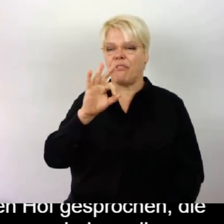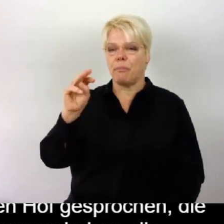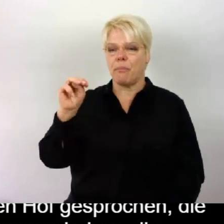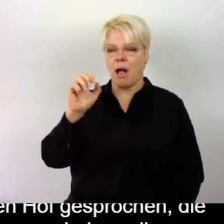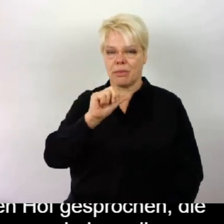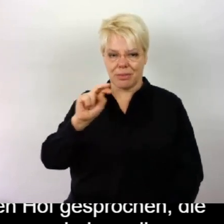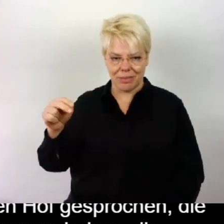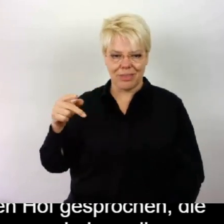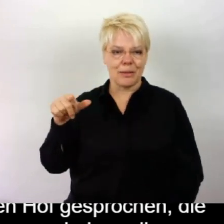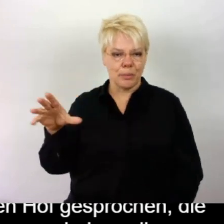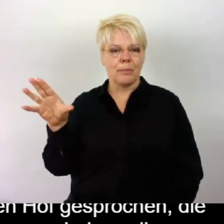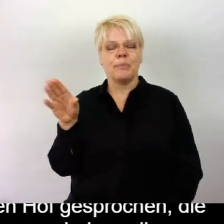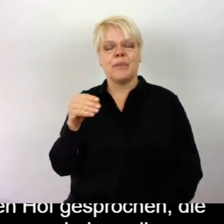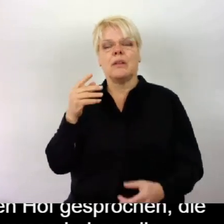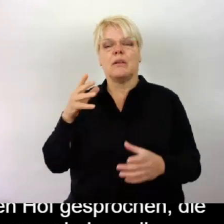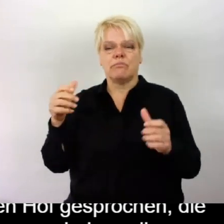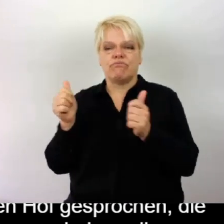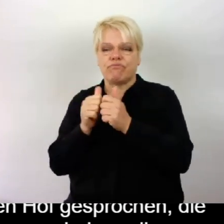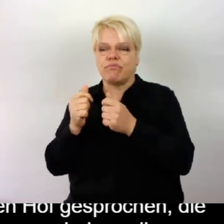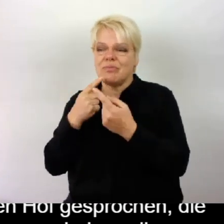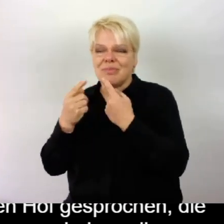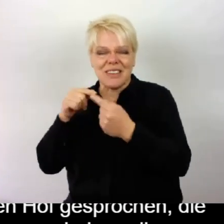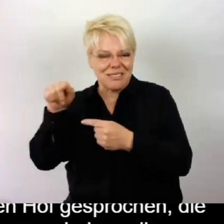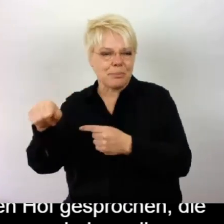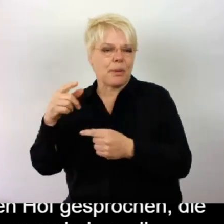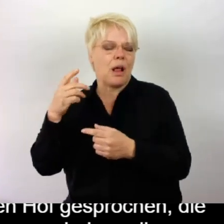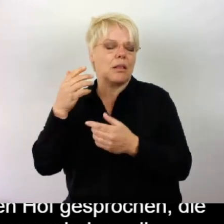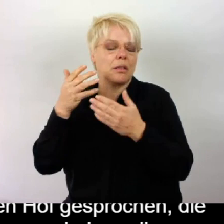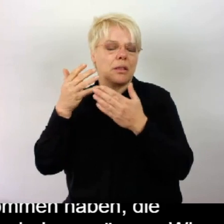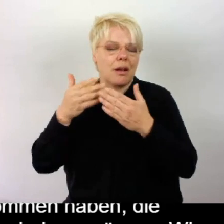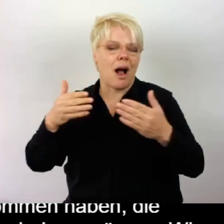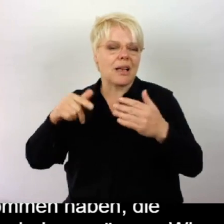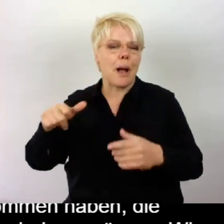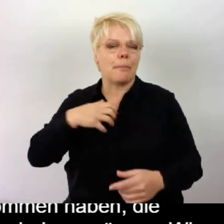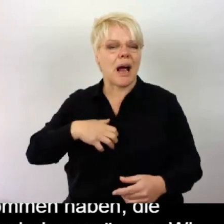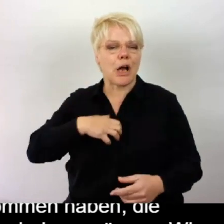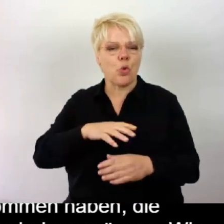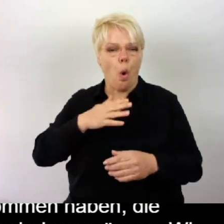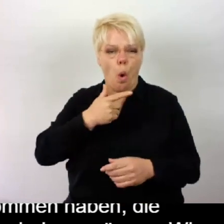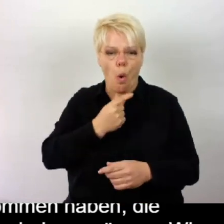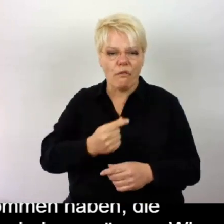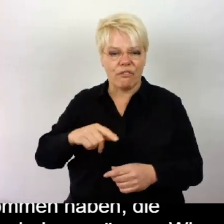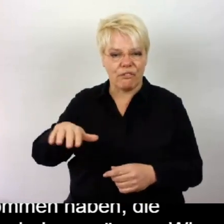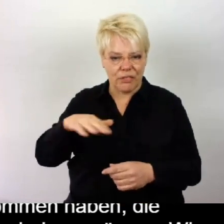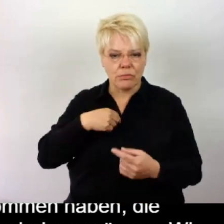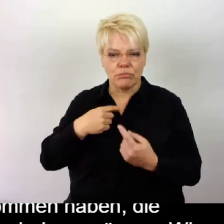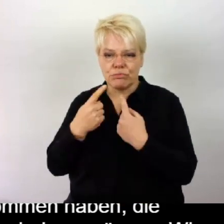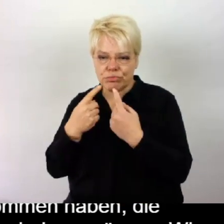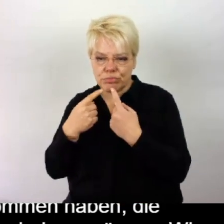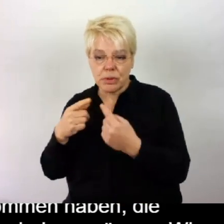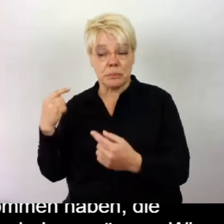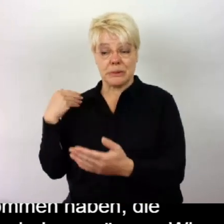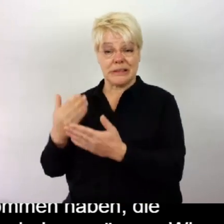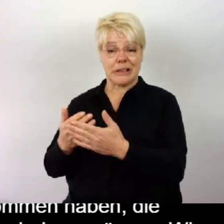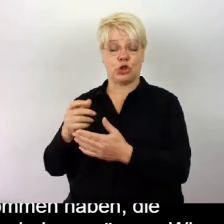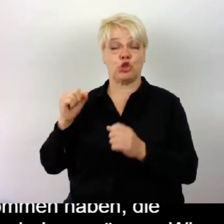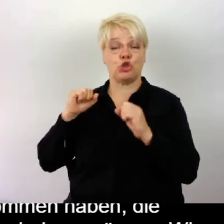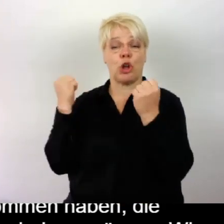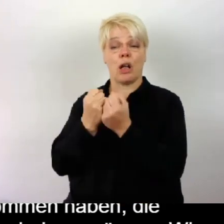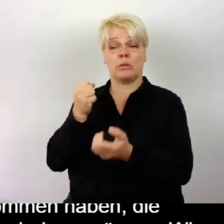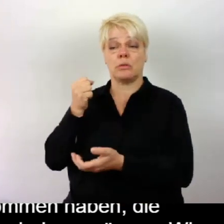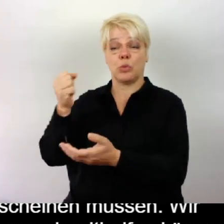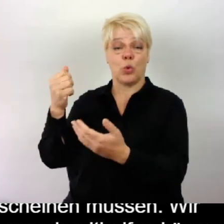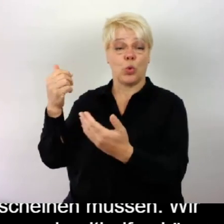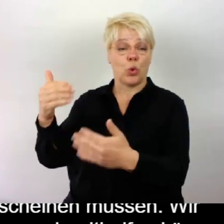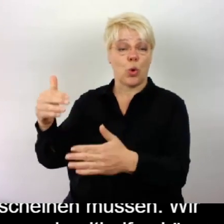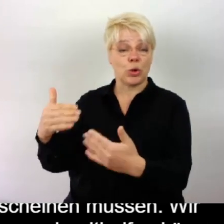Musikschulen begonnen. Übrigens ein wichtiger Beitrag auch für die Existenzgrundlage von Künstlerinnen und Künstlern, denn viele Musikerinnen und Musiker geben hier ja auch Unterricht. Das